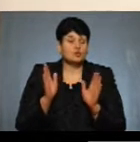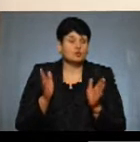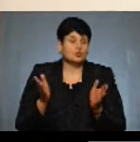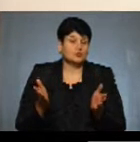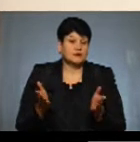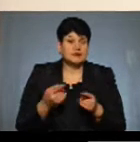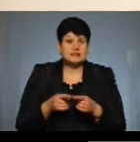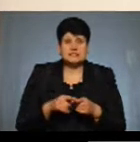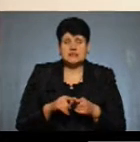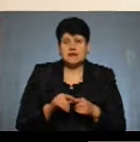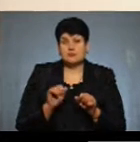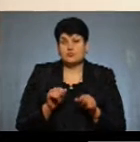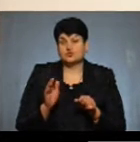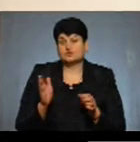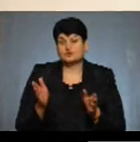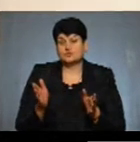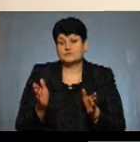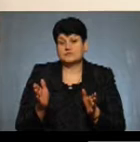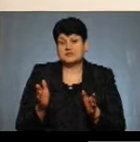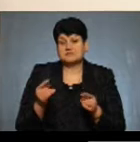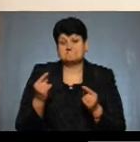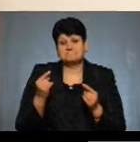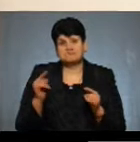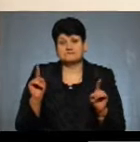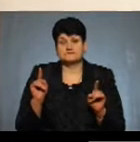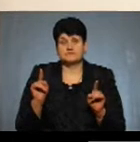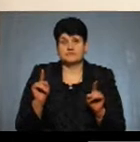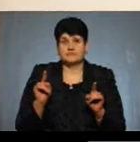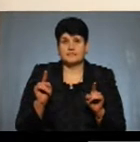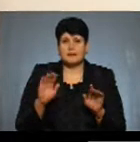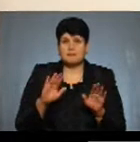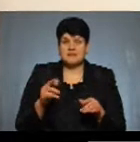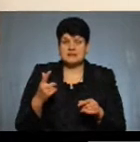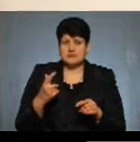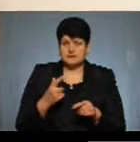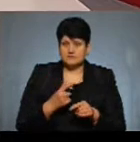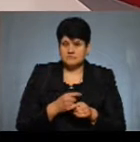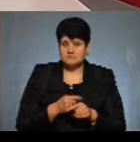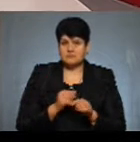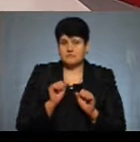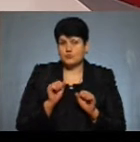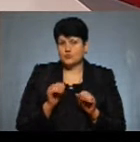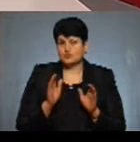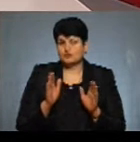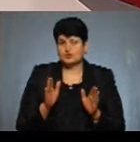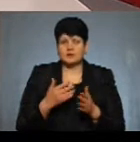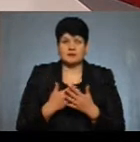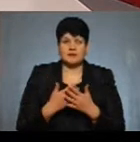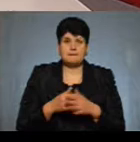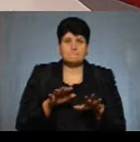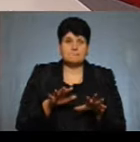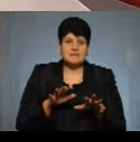це можуть бути побічні явища після введення вакцини, але вони можуть бути у